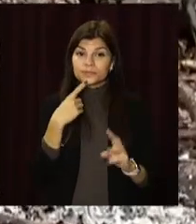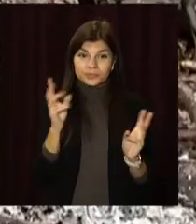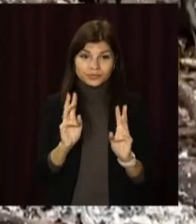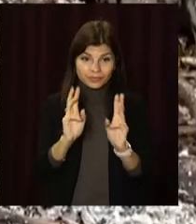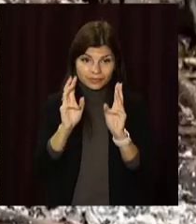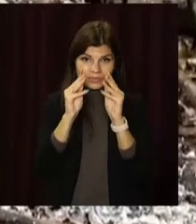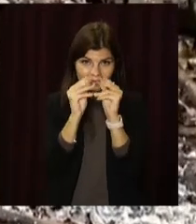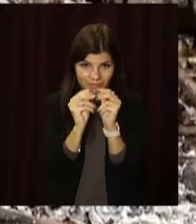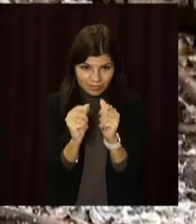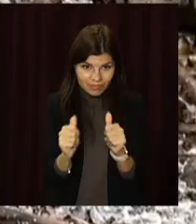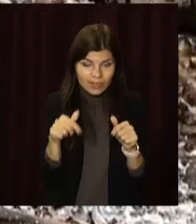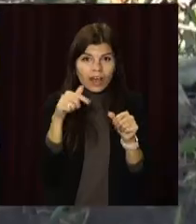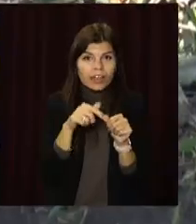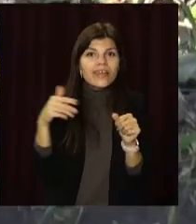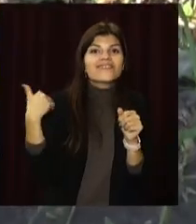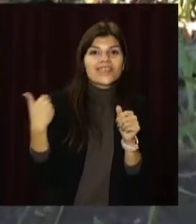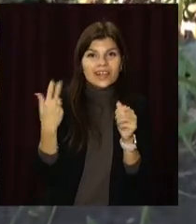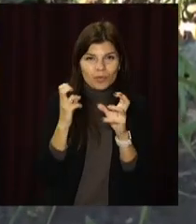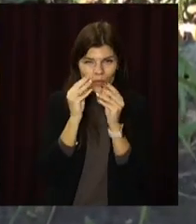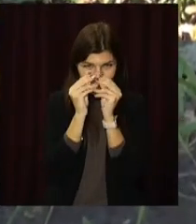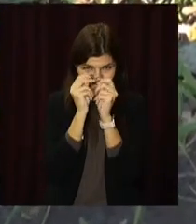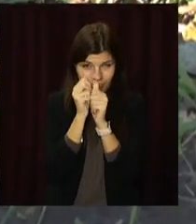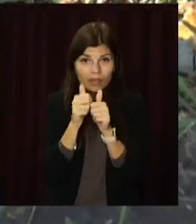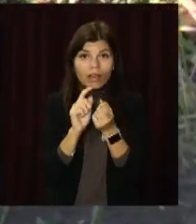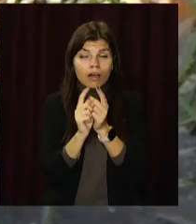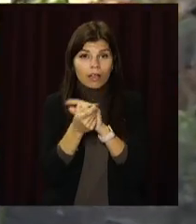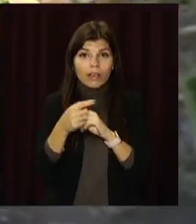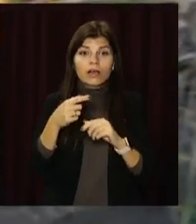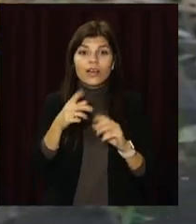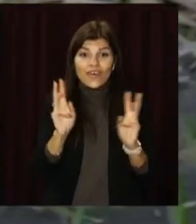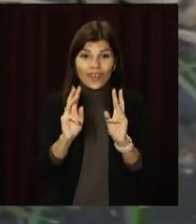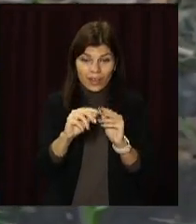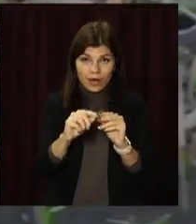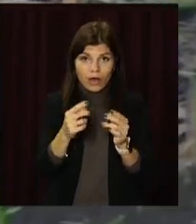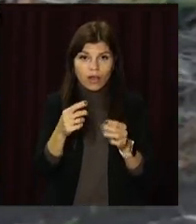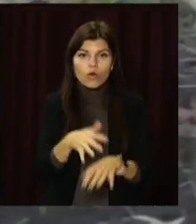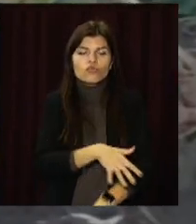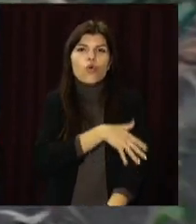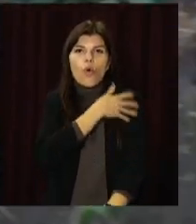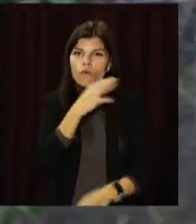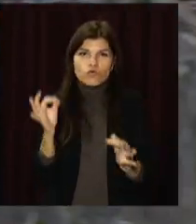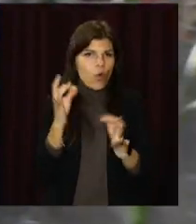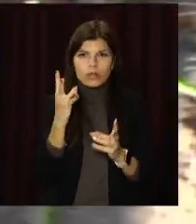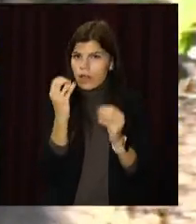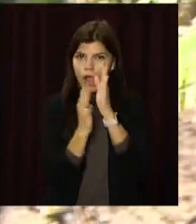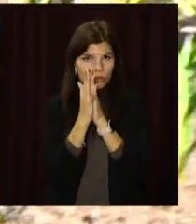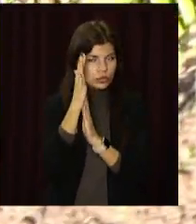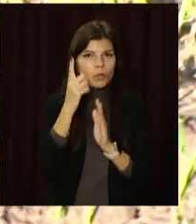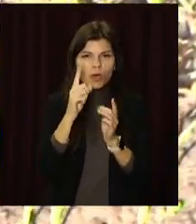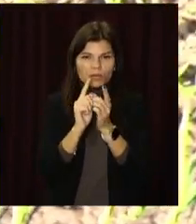і знищує в ньому мікроорганізми. Після цього на місці таких вогнищ ще довго нічого не ростиме.